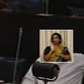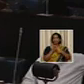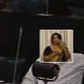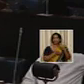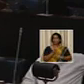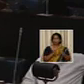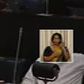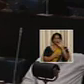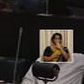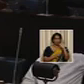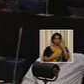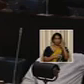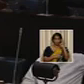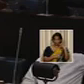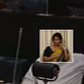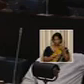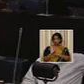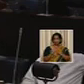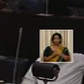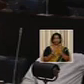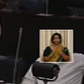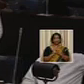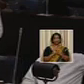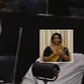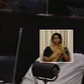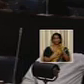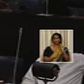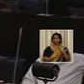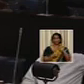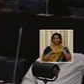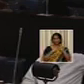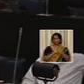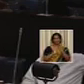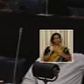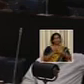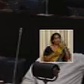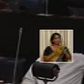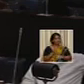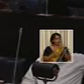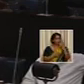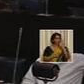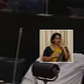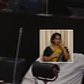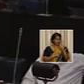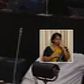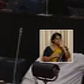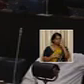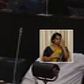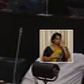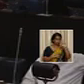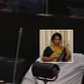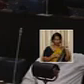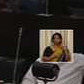වාර්තාවද 2019-20 වර්ෂ සඳහා කහටගහ ග්‍රැෆයිට් ලංකා ලිමිටඩ් ආයතනයේ වාර්ෂික වාර්තාව සහ 2021-22 වර්ෂ